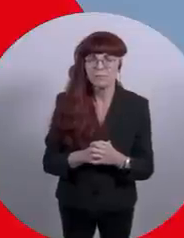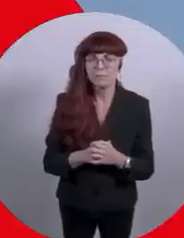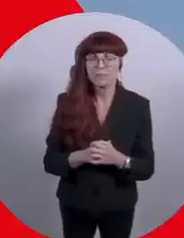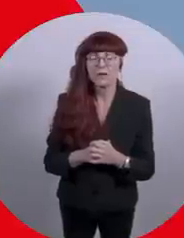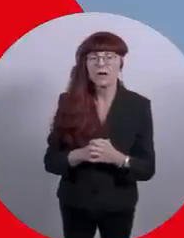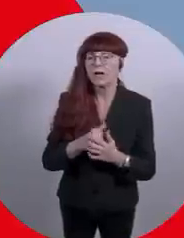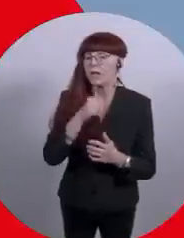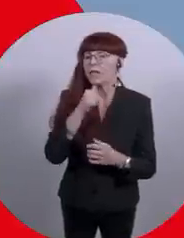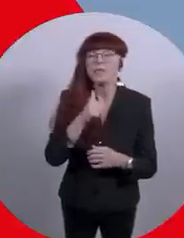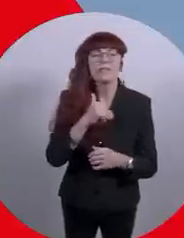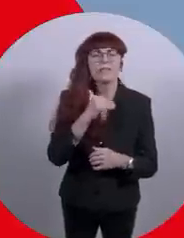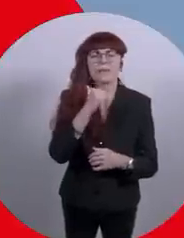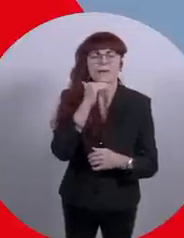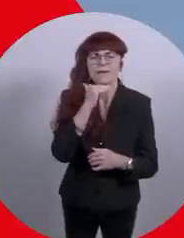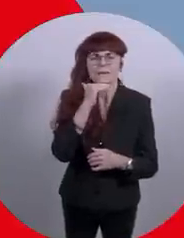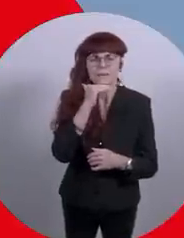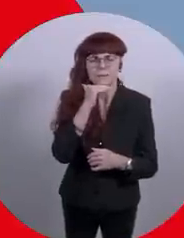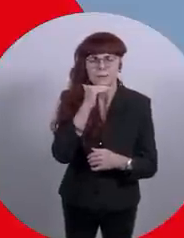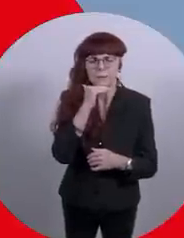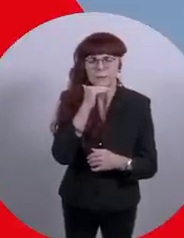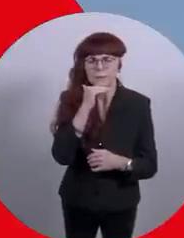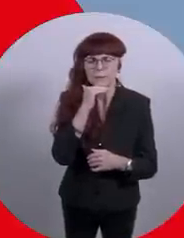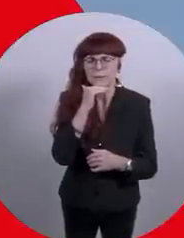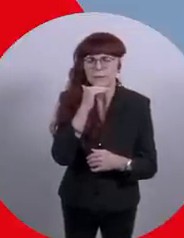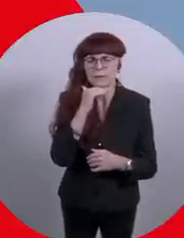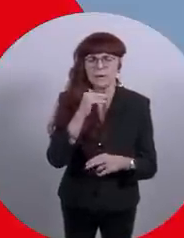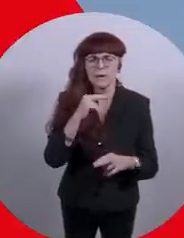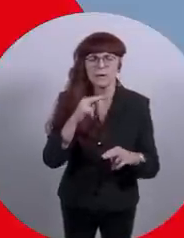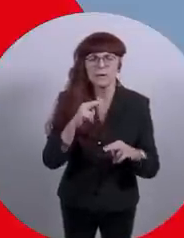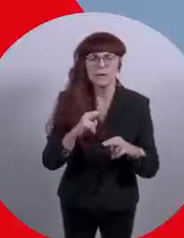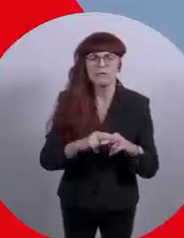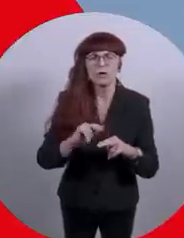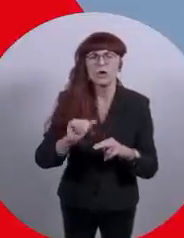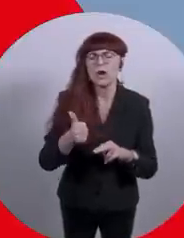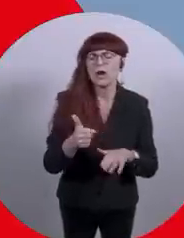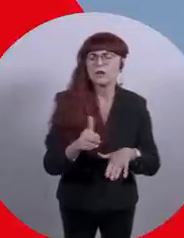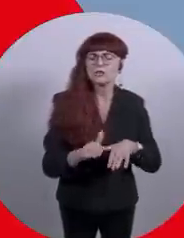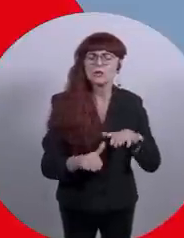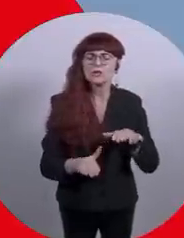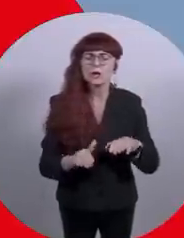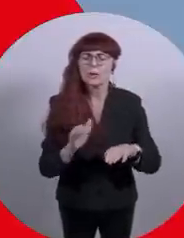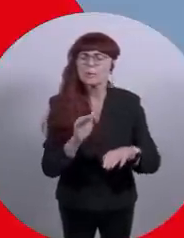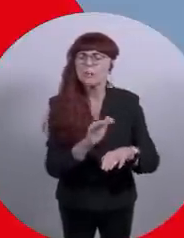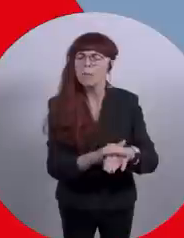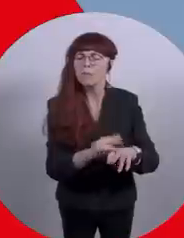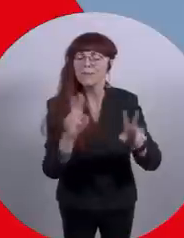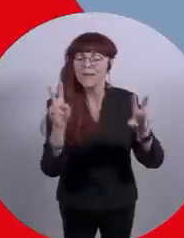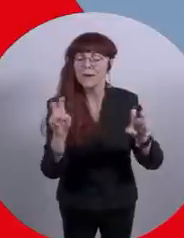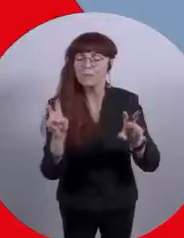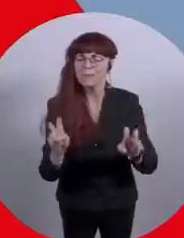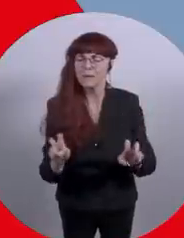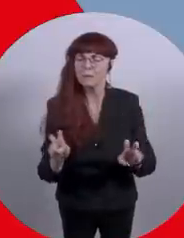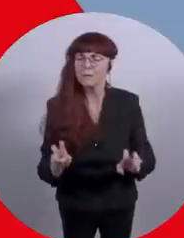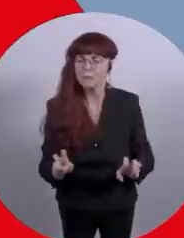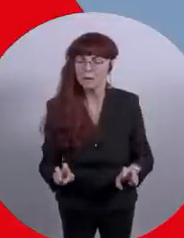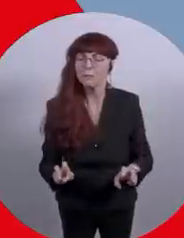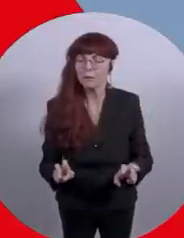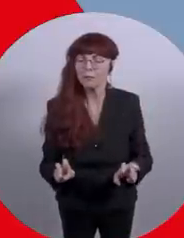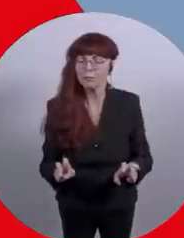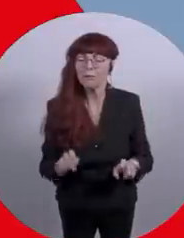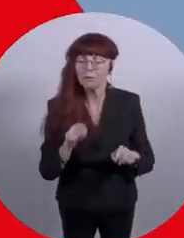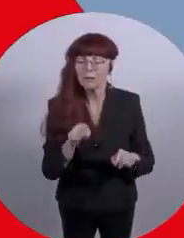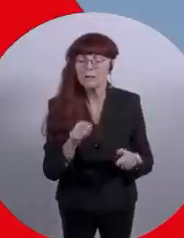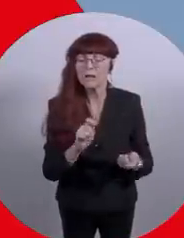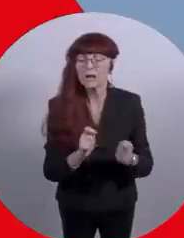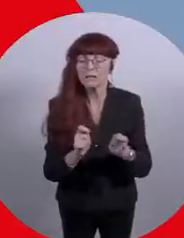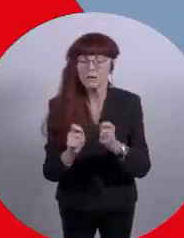es reicht nicht zu erkennen in einem ersten Schritt was sind die Themen was sind die Dinge die wir verändern